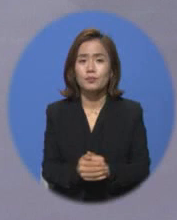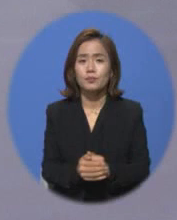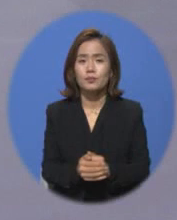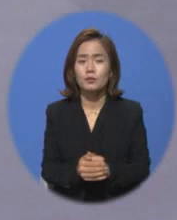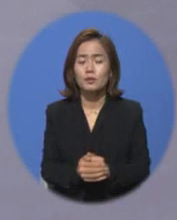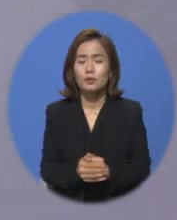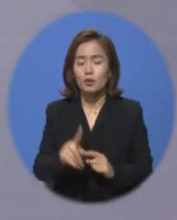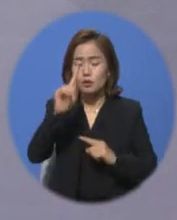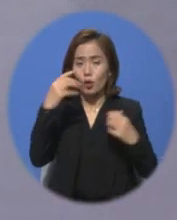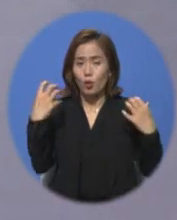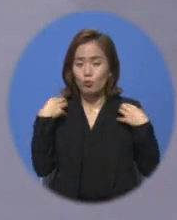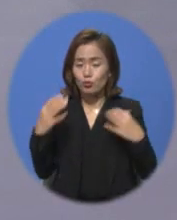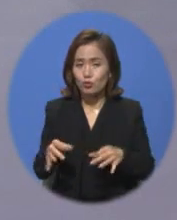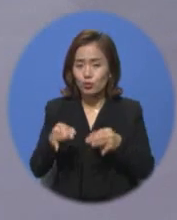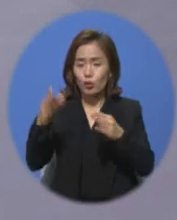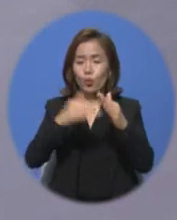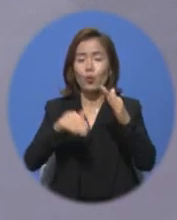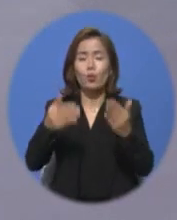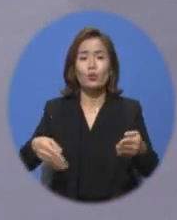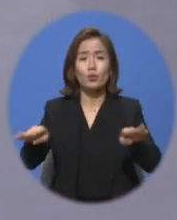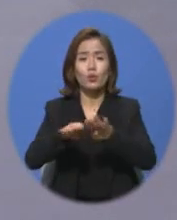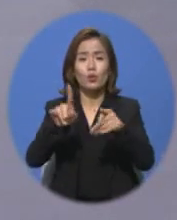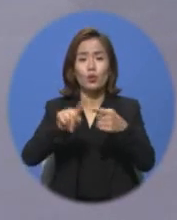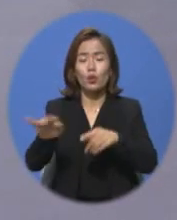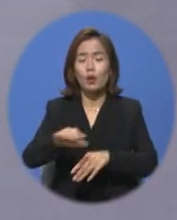저는도시공동화가진행중인북구협지역에공공기관들을유치하기위해노력하겠습니다